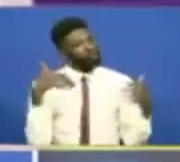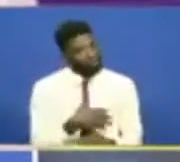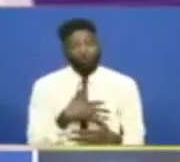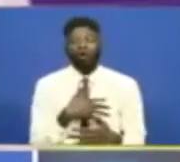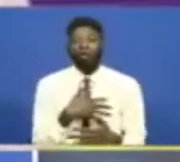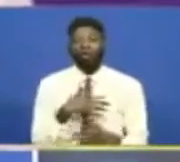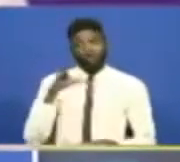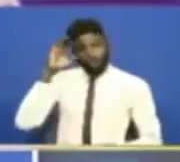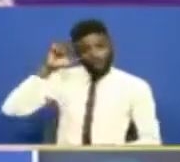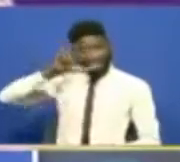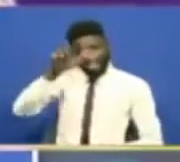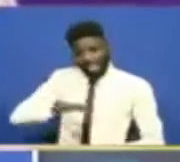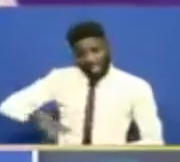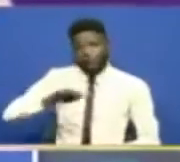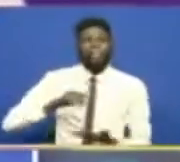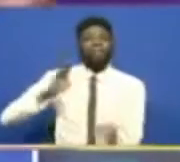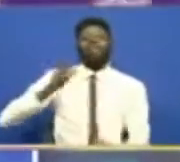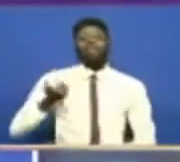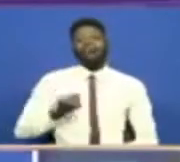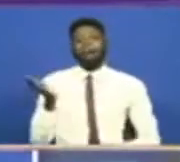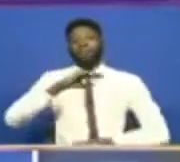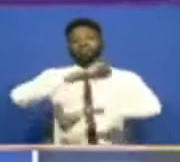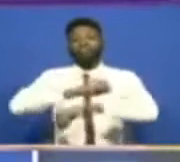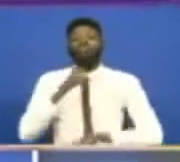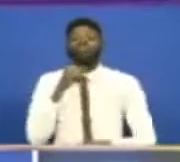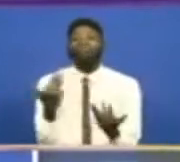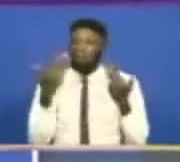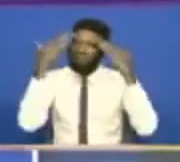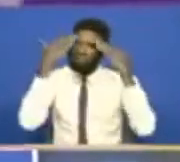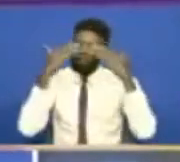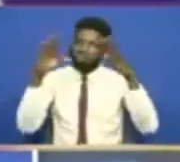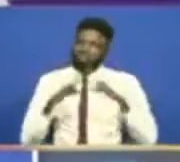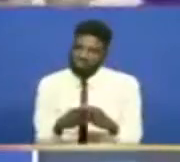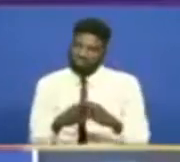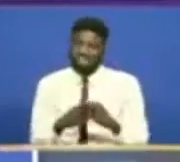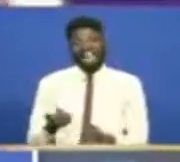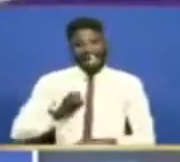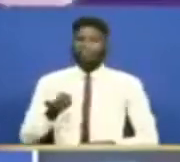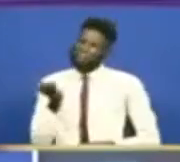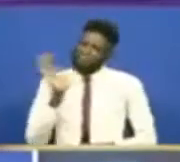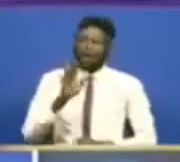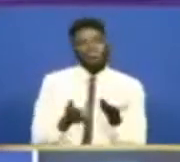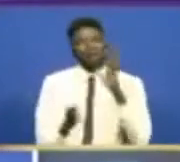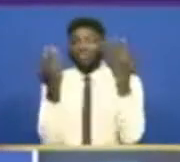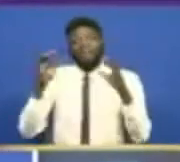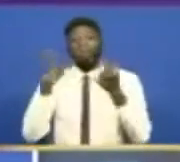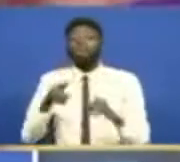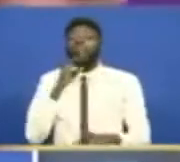ni watoto wasichana. Vijana hatujui wako wapi. Wasichana wamerudi sana, vijana hatujui wako